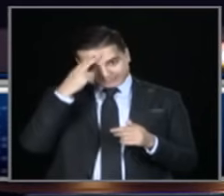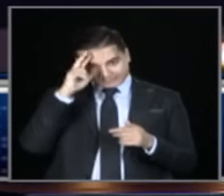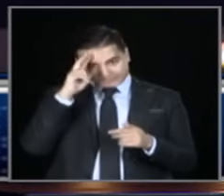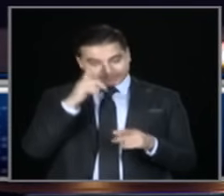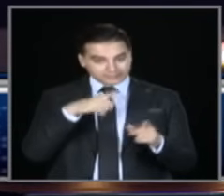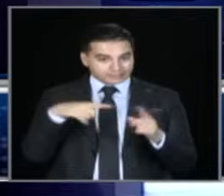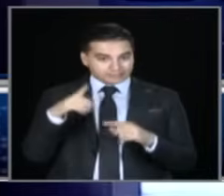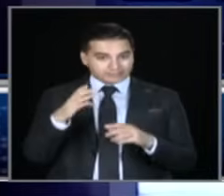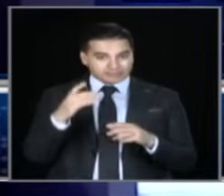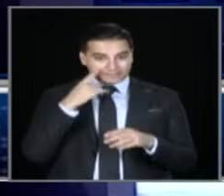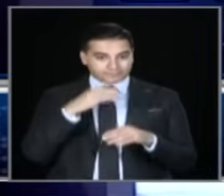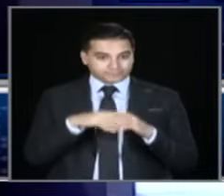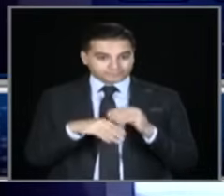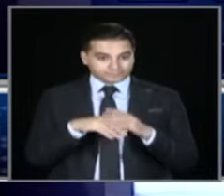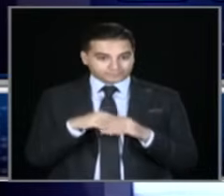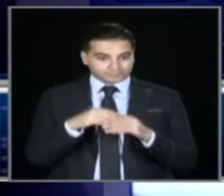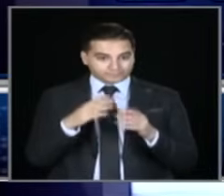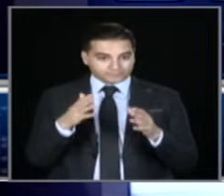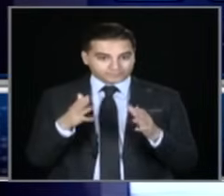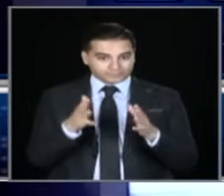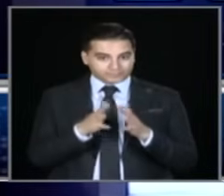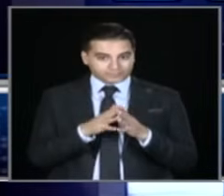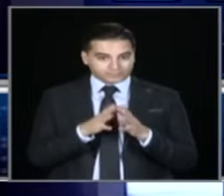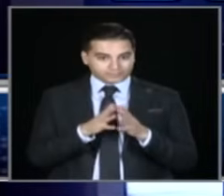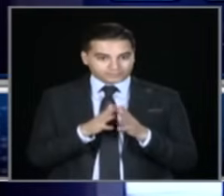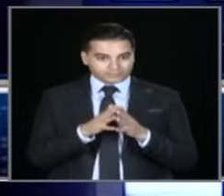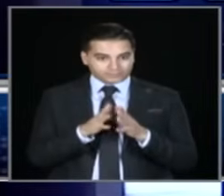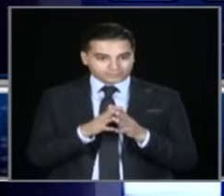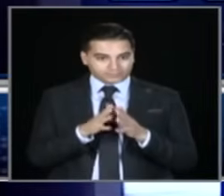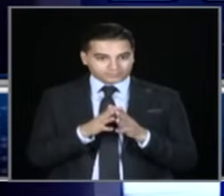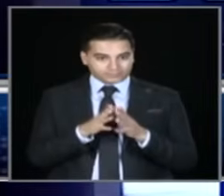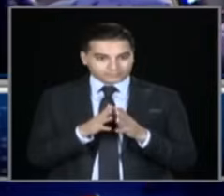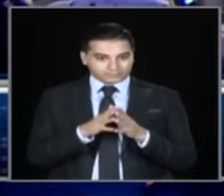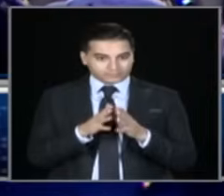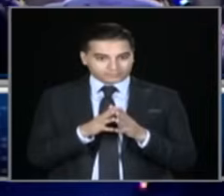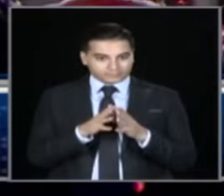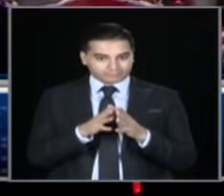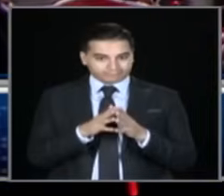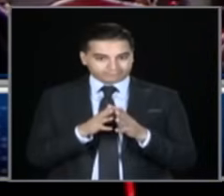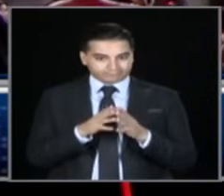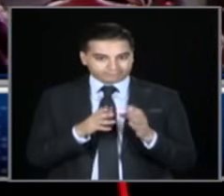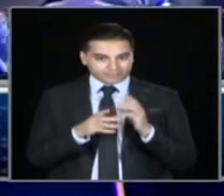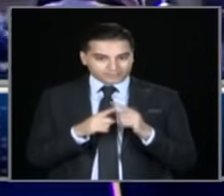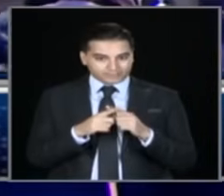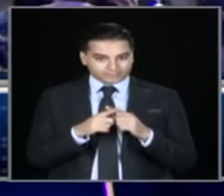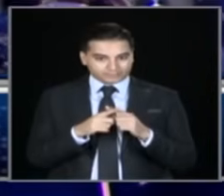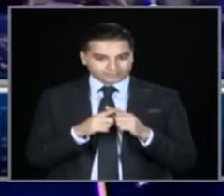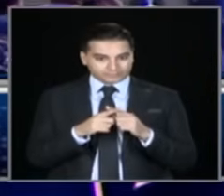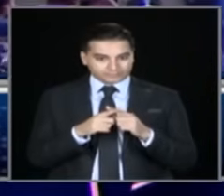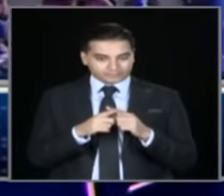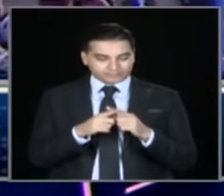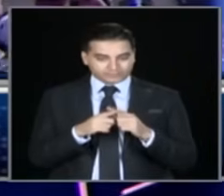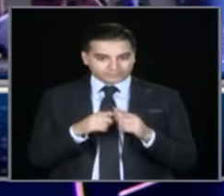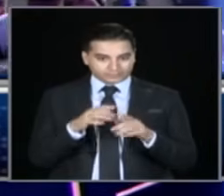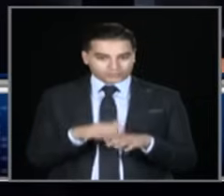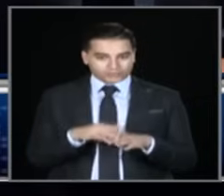محدش يتكلم بس كده. لا لا إجابة خاطئة. لا غلط خلاص انت مجاوبتش. لا غلط غلط